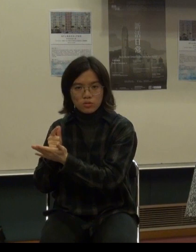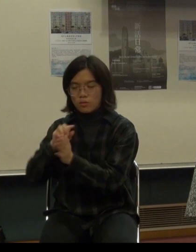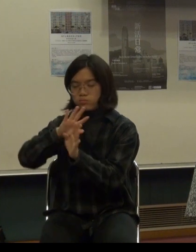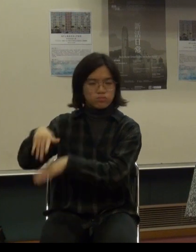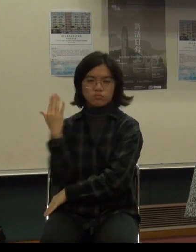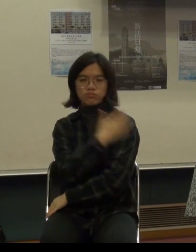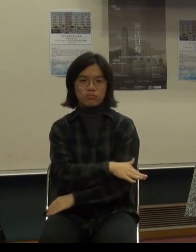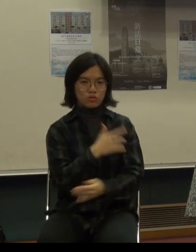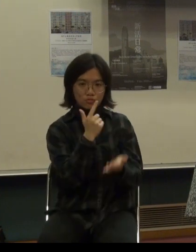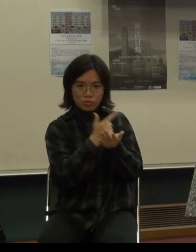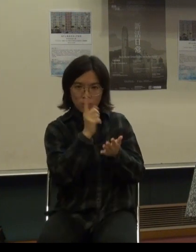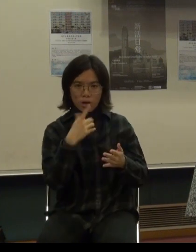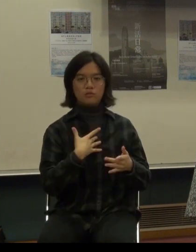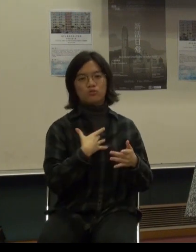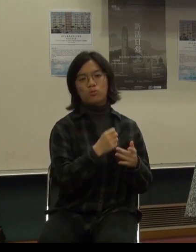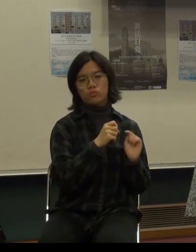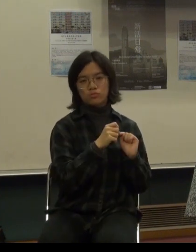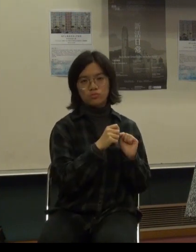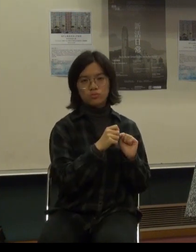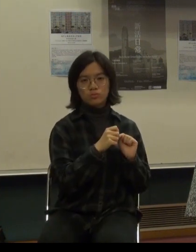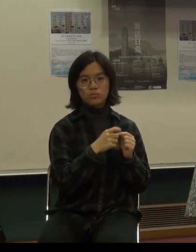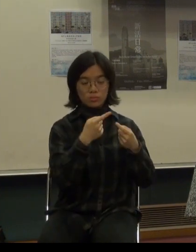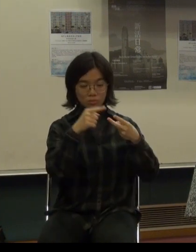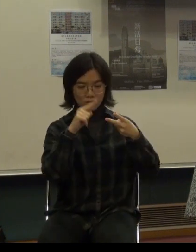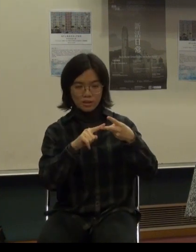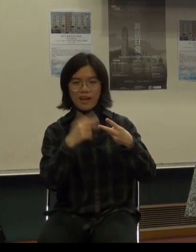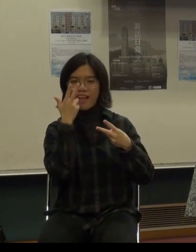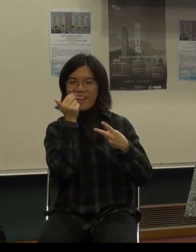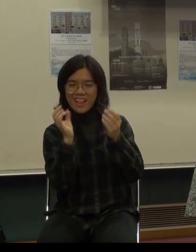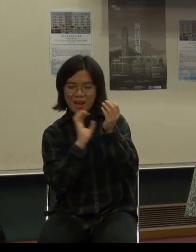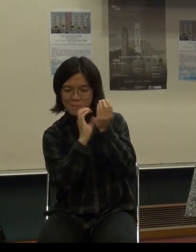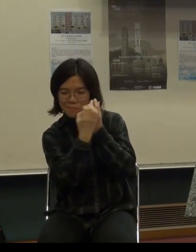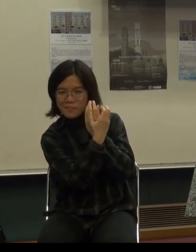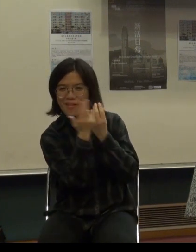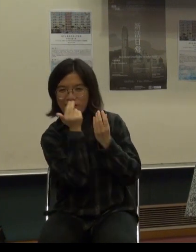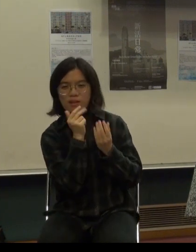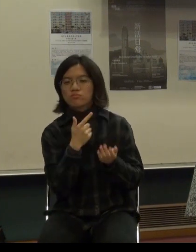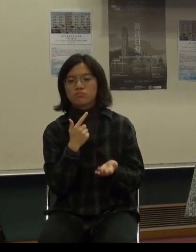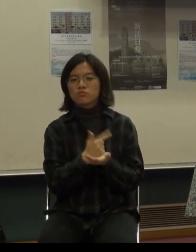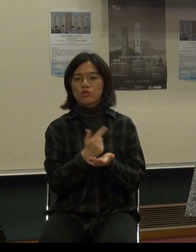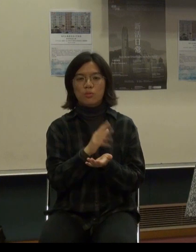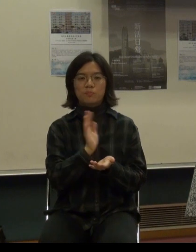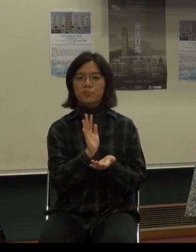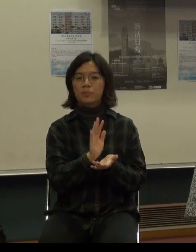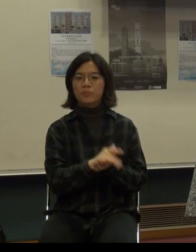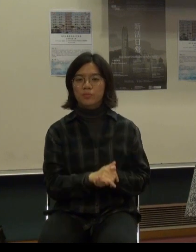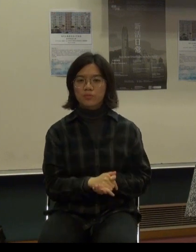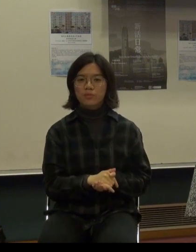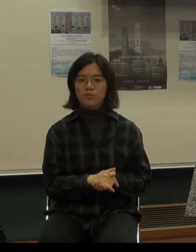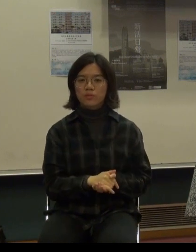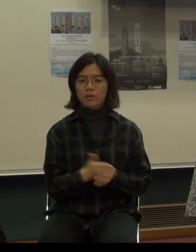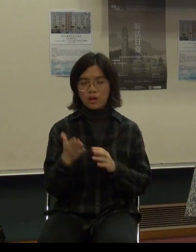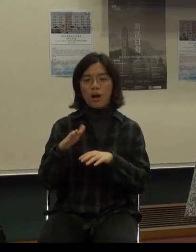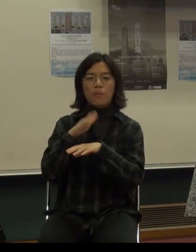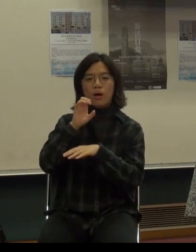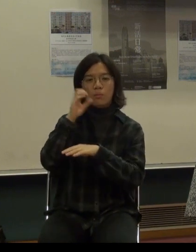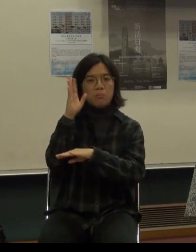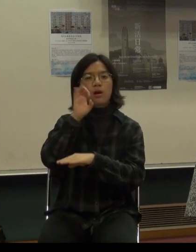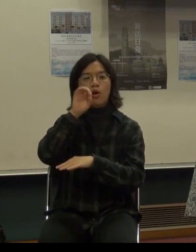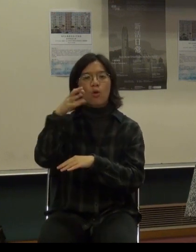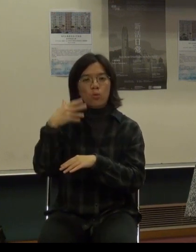緊要的。第二呢，就是說不再是着重個裝飾物，他們說裝飾就是等同，即是剛才